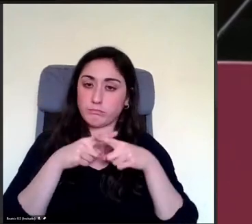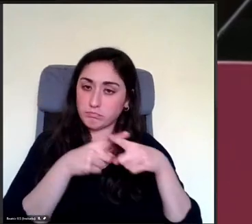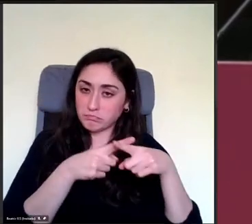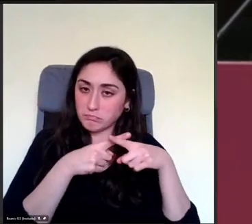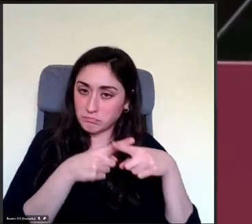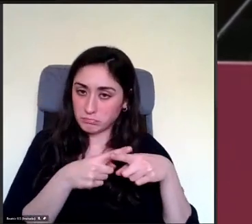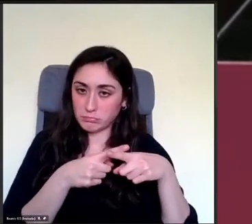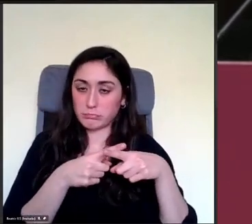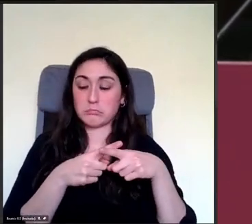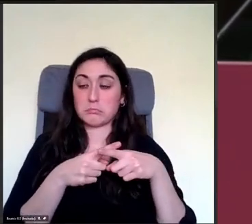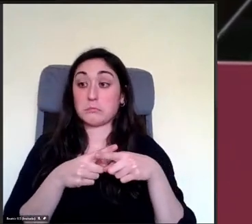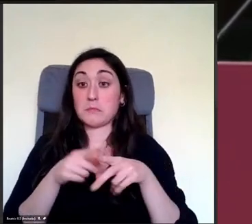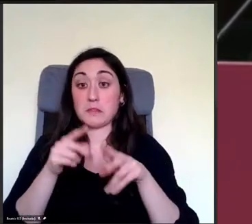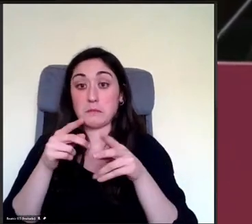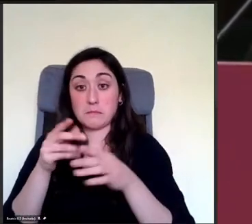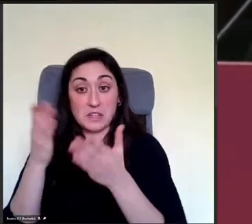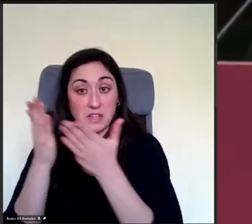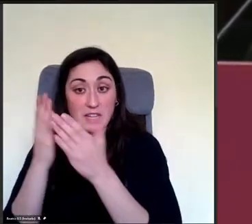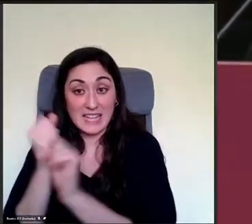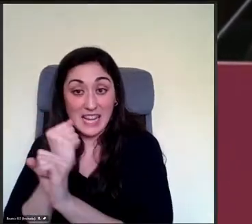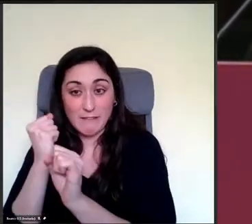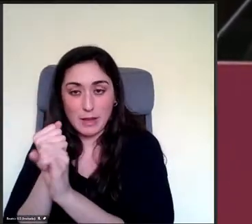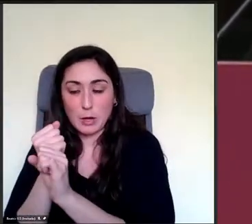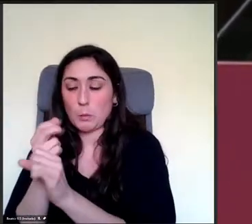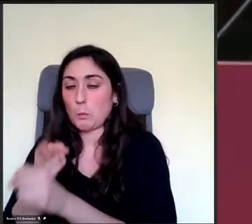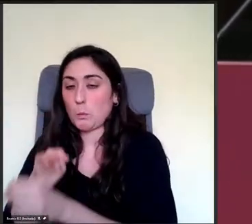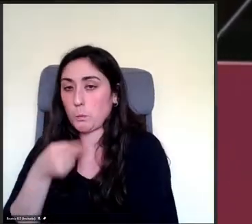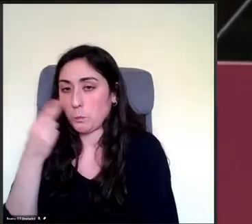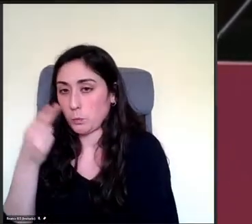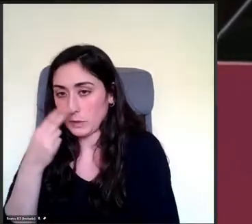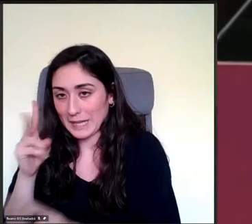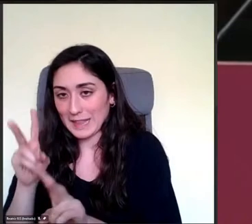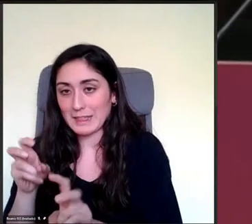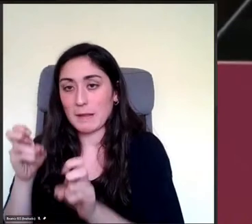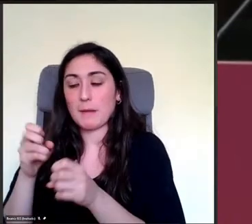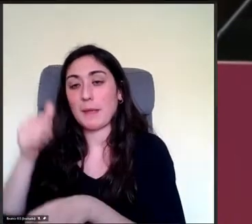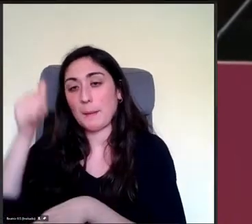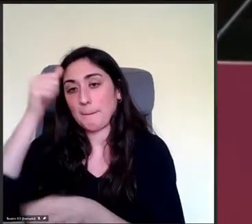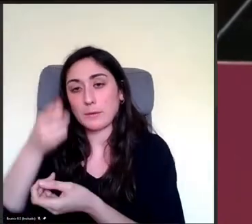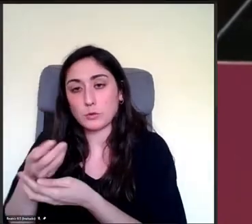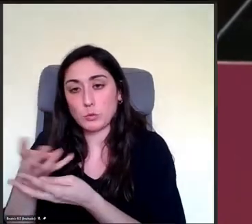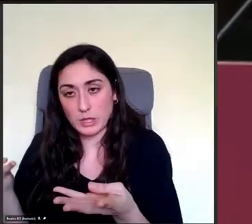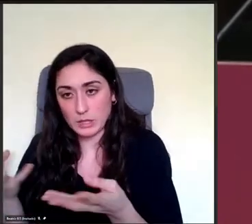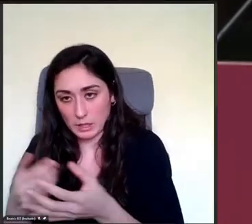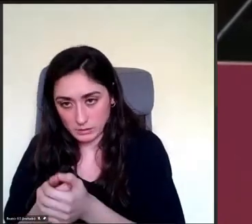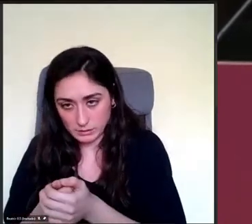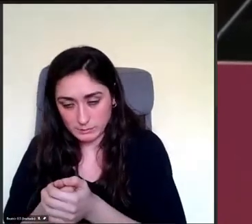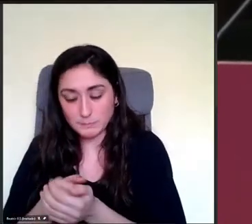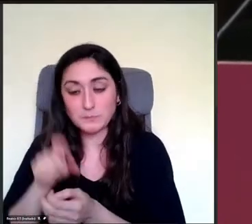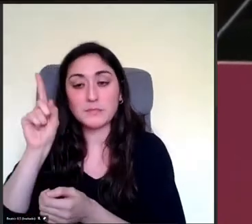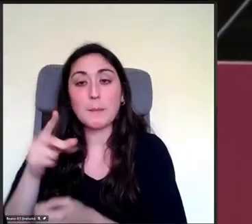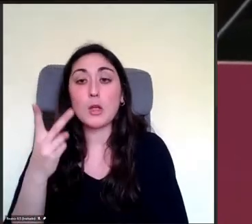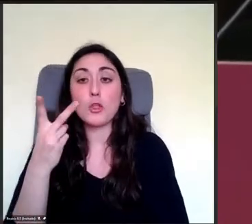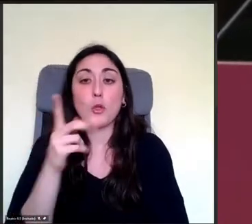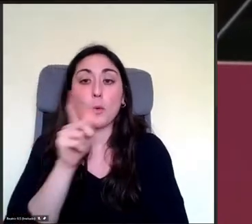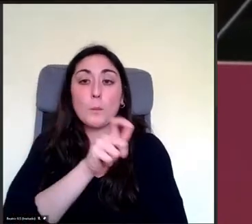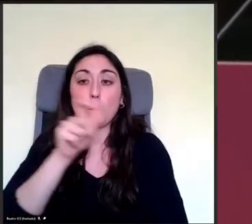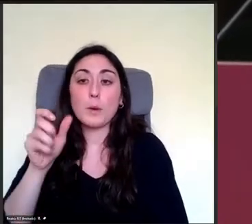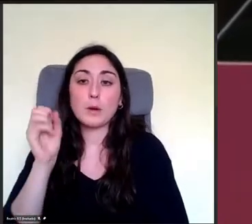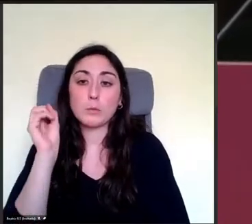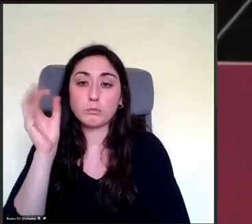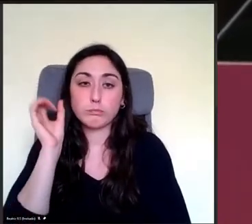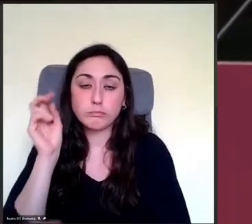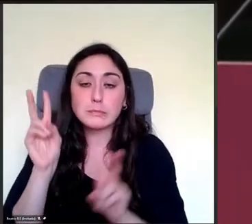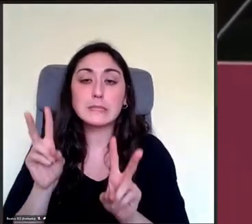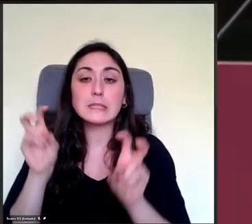treball sobre el tema de les masculinitats. I vàrem tenir també dues aportacions sobre els homes